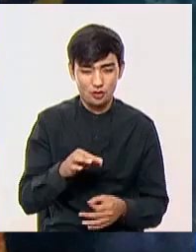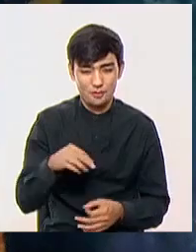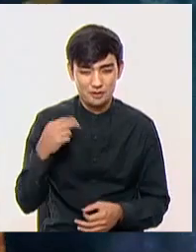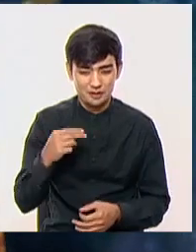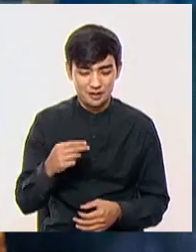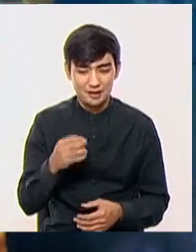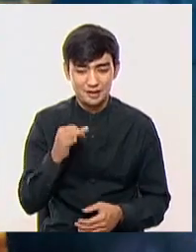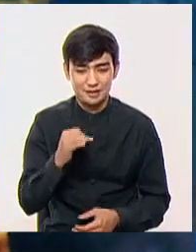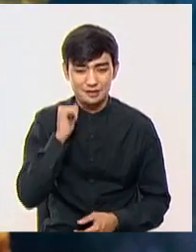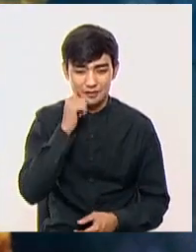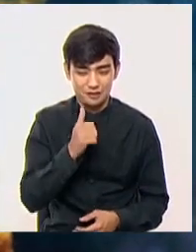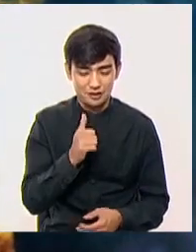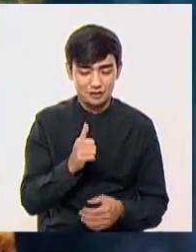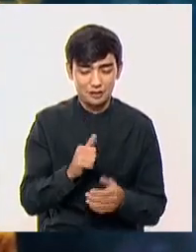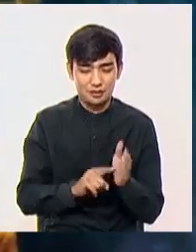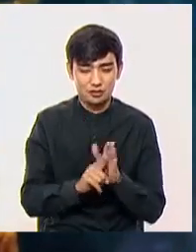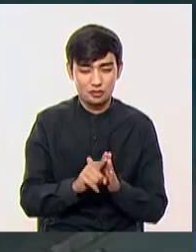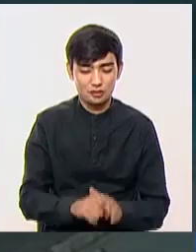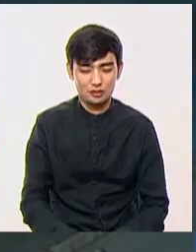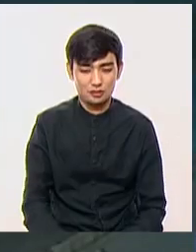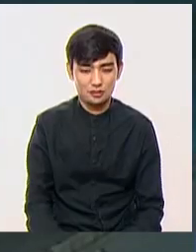начнется агитационный период.